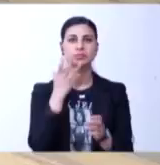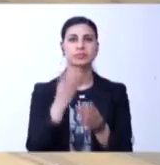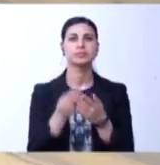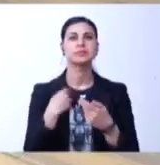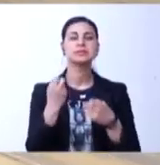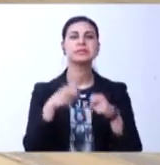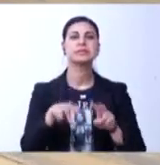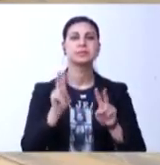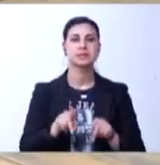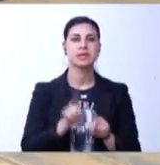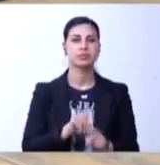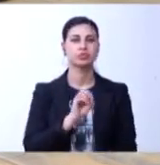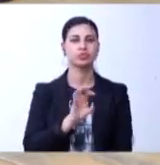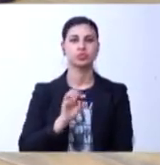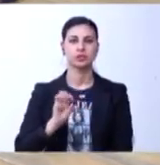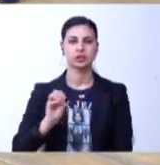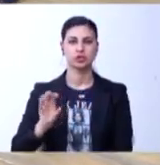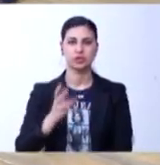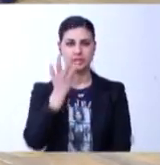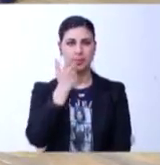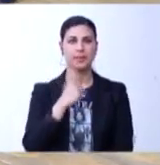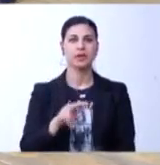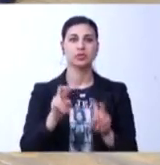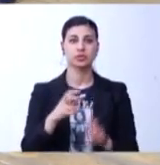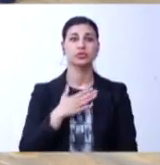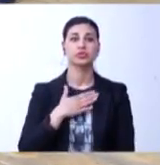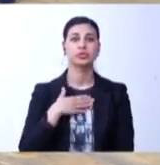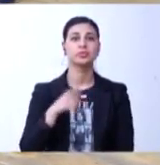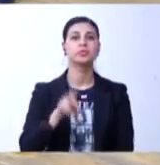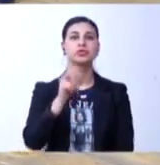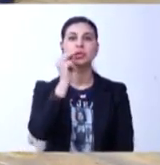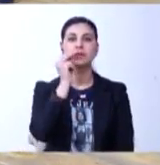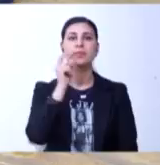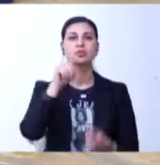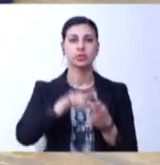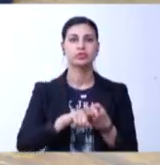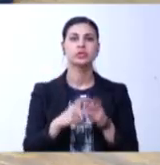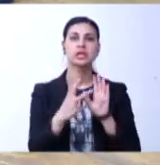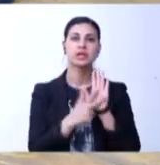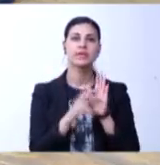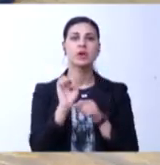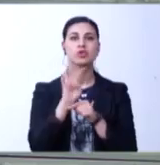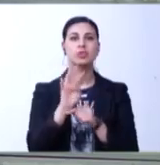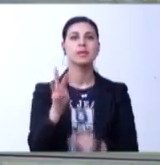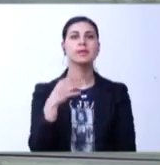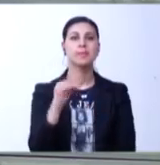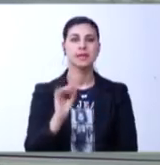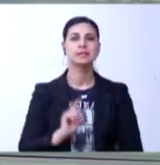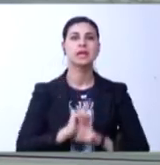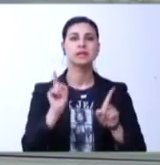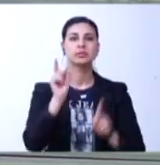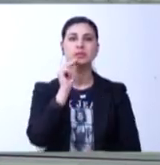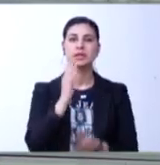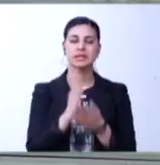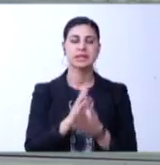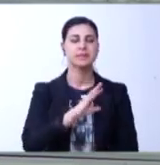შუქნიშანთან, მიუხედავად იმისა, რომ ჩვენი შუქნიშანი, ჩვენი სტუდიის შუქნიშანი კვებას უკავშირდება, 8-14 მაისი განსაკუთრებული თარიღია